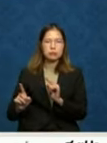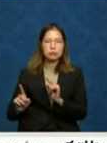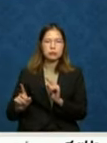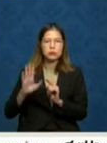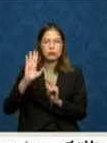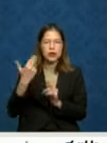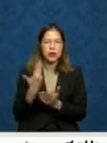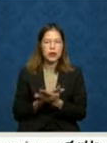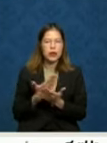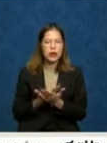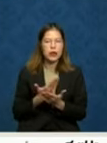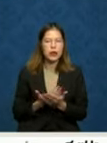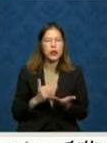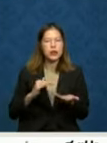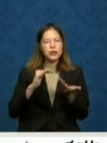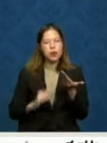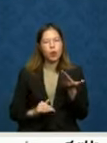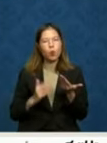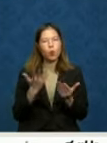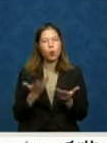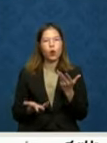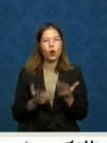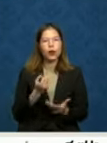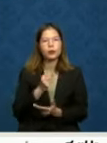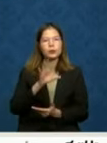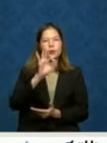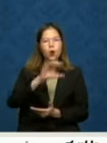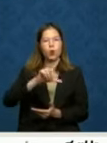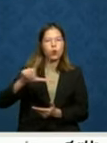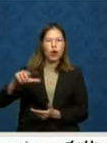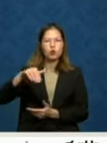204,177,542.13 บาทรายได้ต่ำกว่าค่าใช้จ่ายสุทธิ